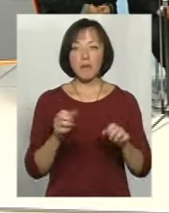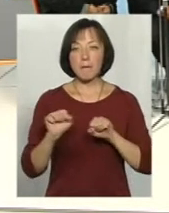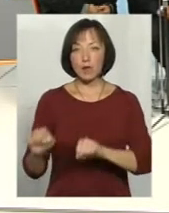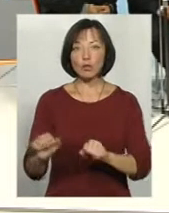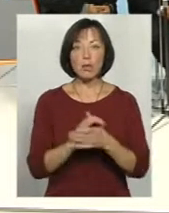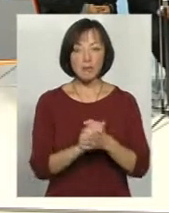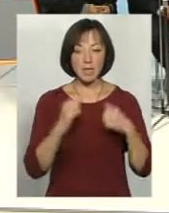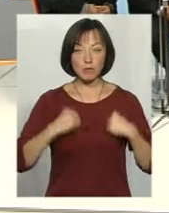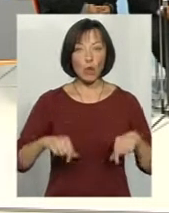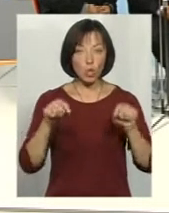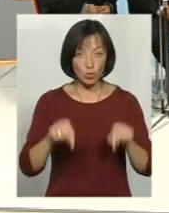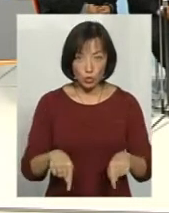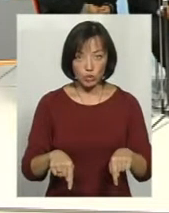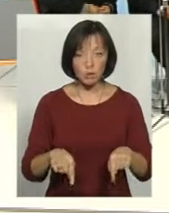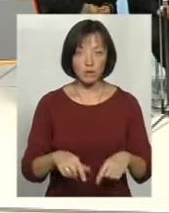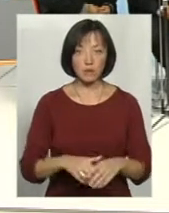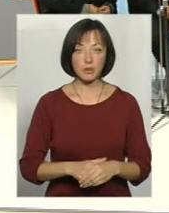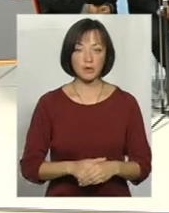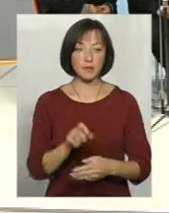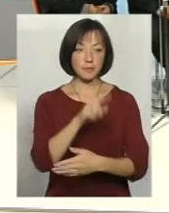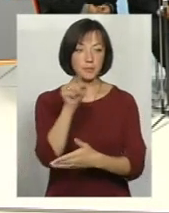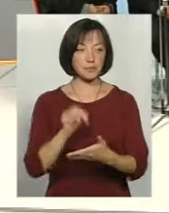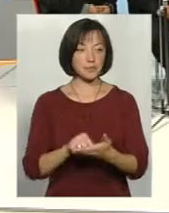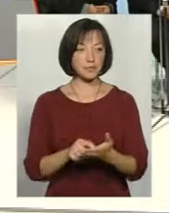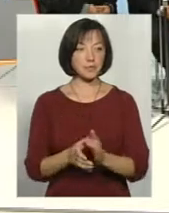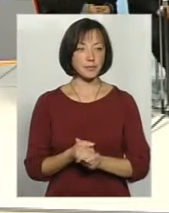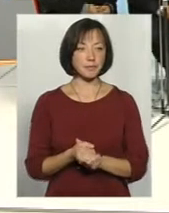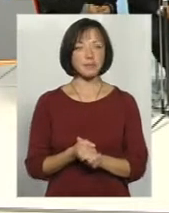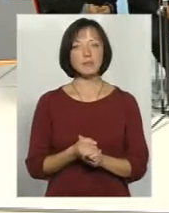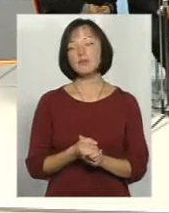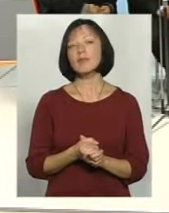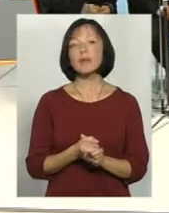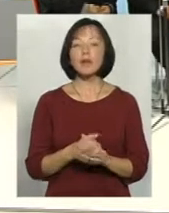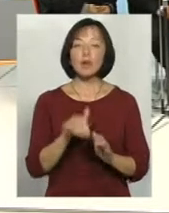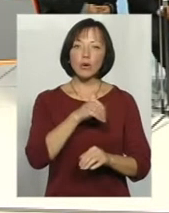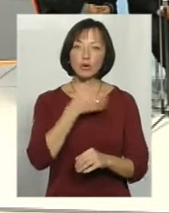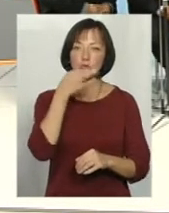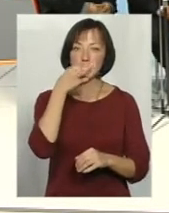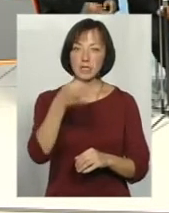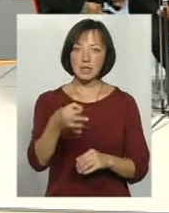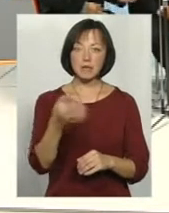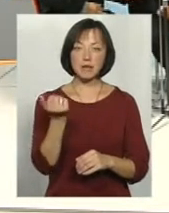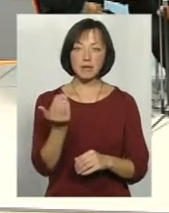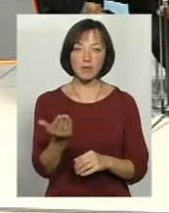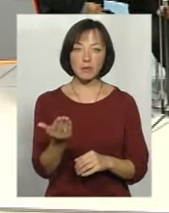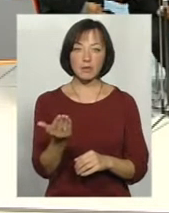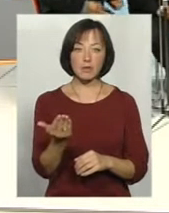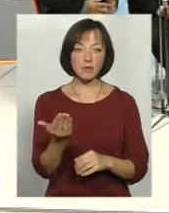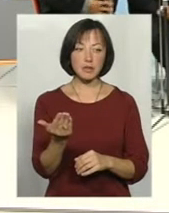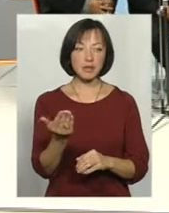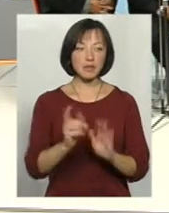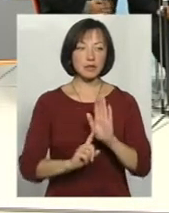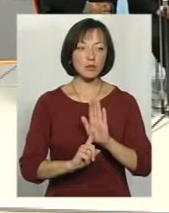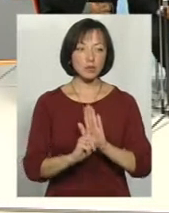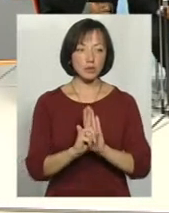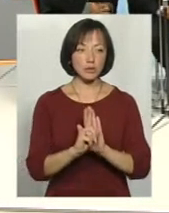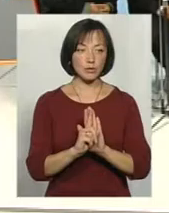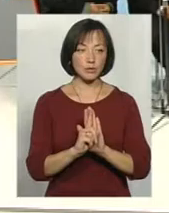тут. Що хочу вам сказати, ви знаєте, я почну трошки так, спочатку,